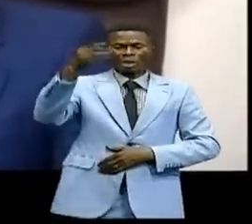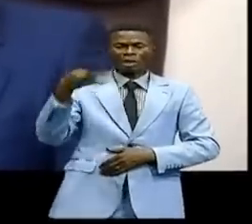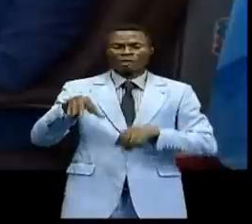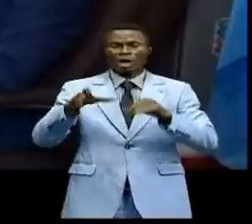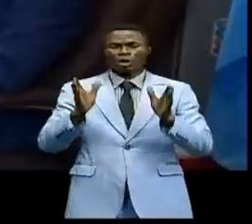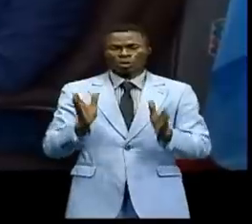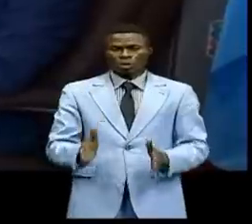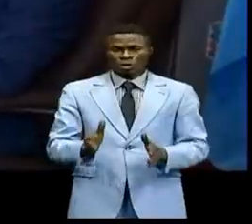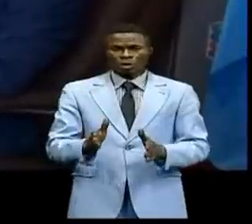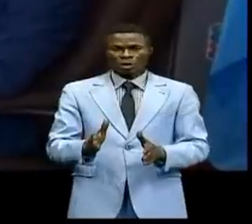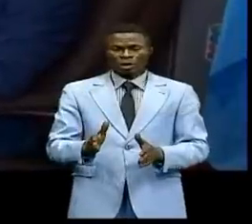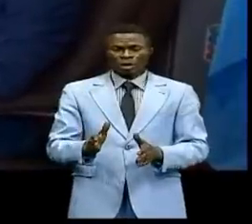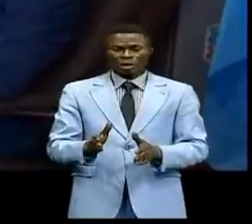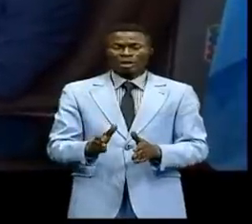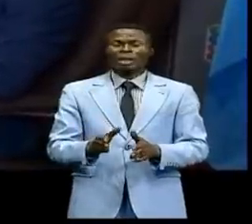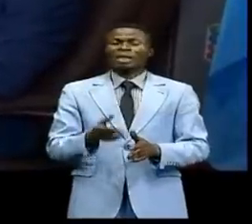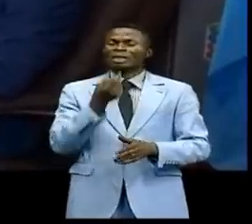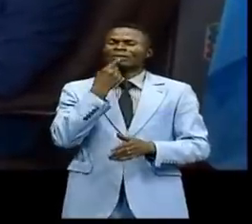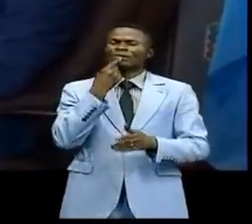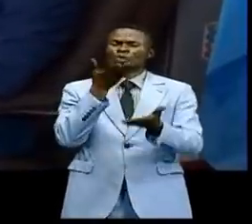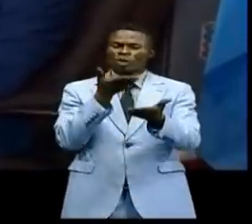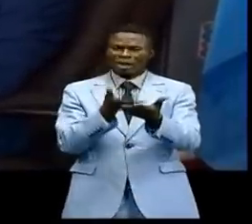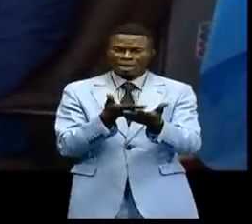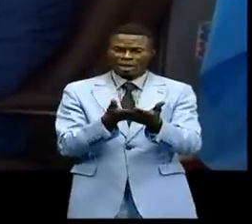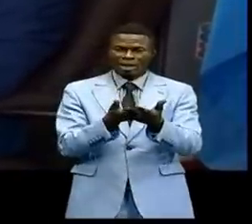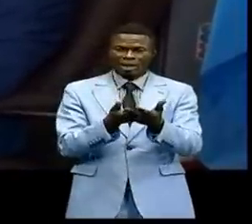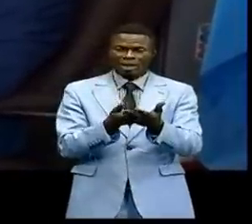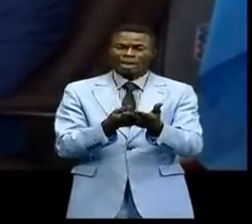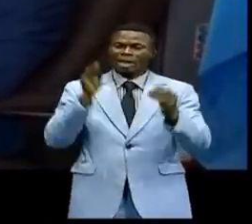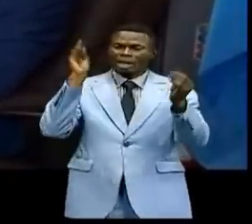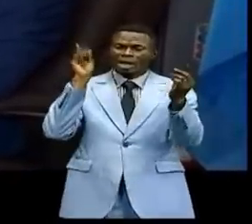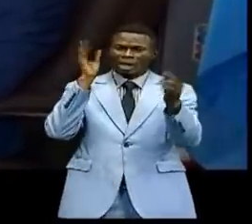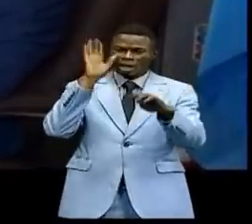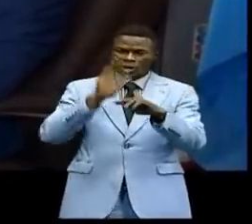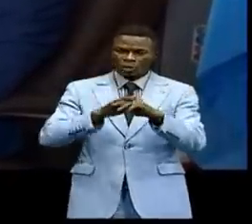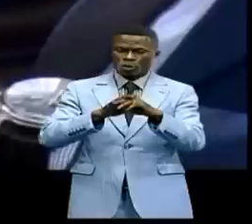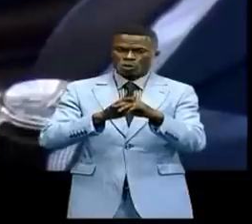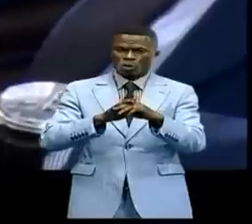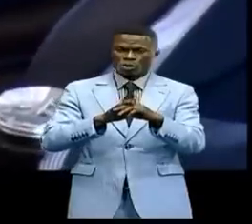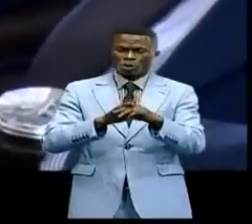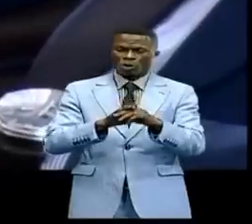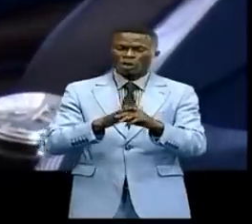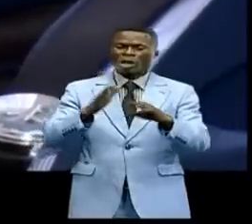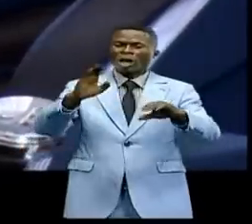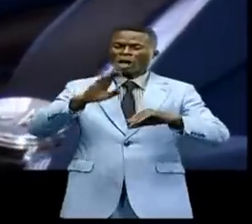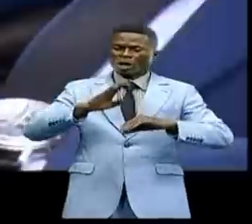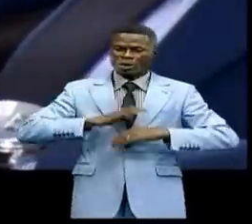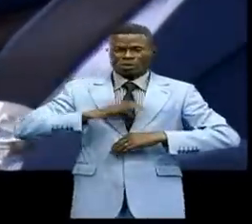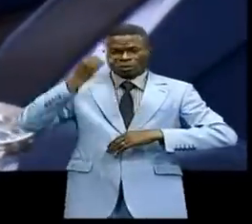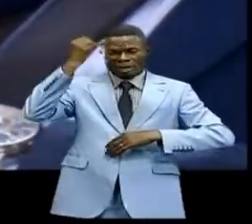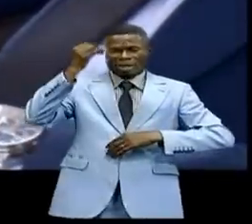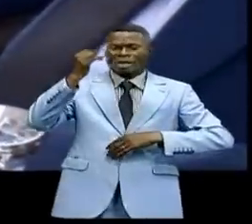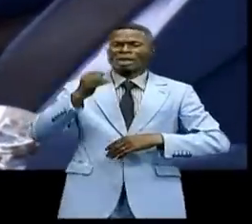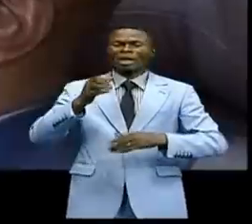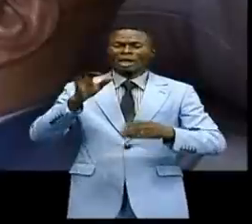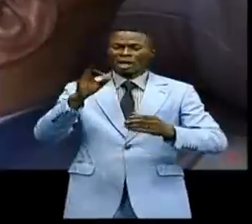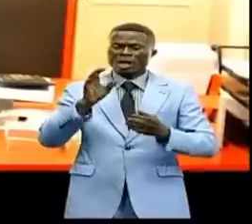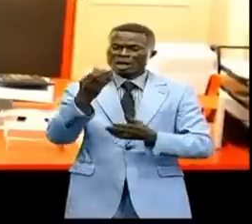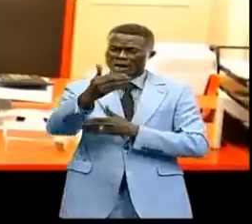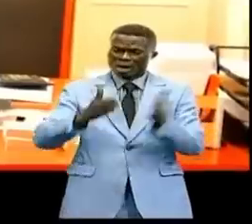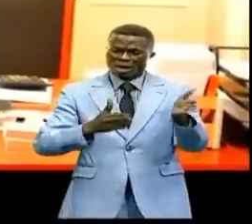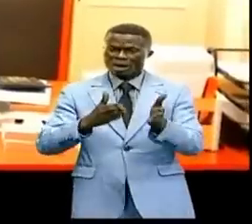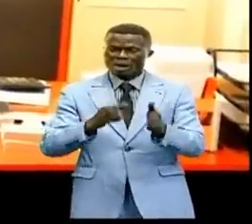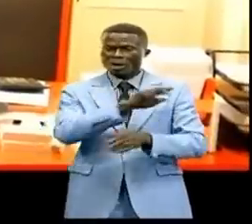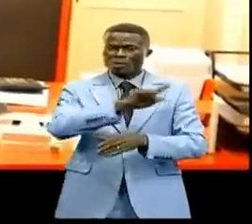congolais. Ces pics historiques, atteints en un seul mois, consolident la tendance haussière de recettes amorcée